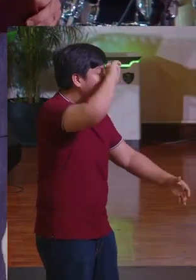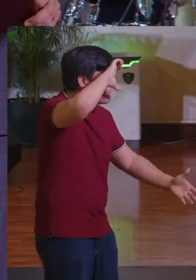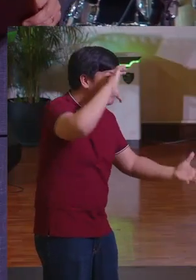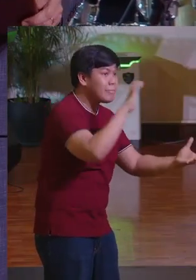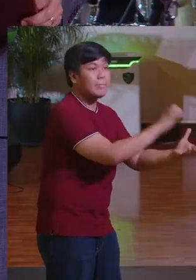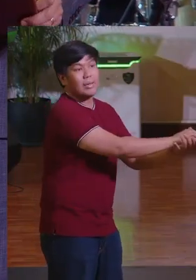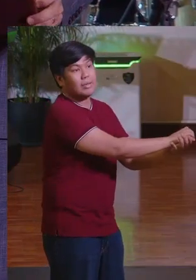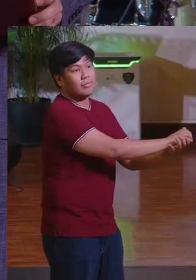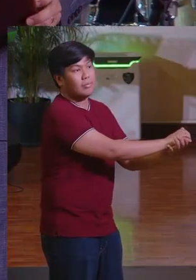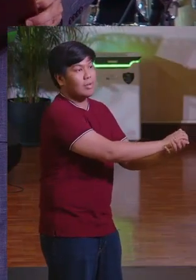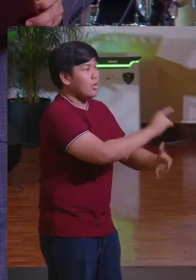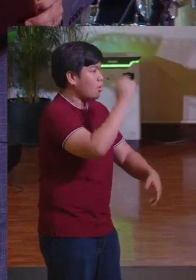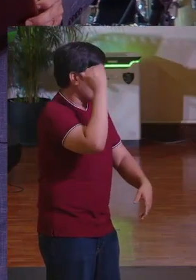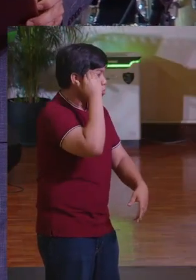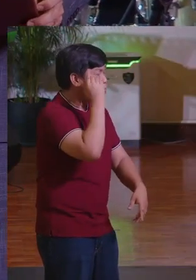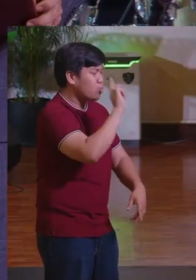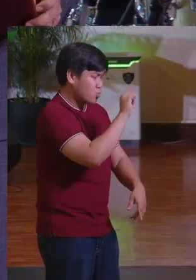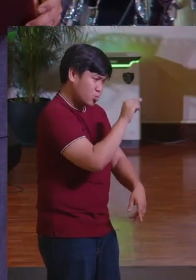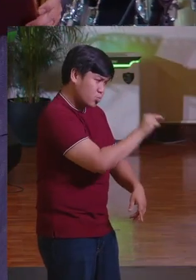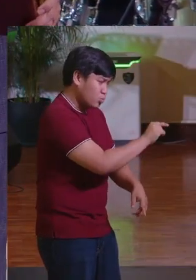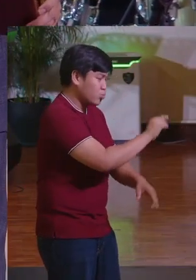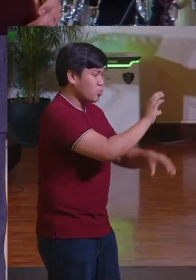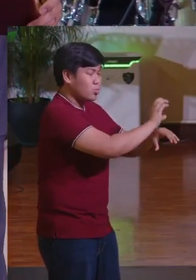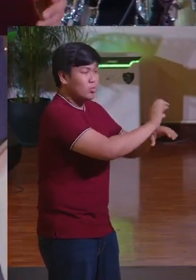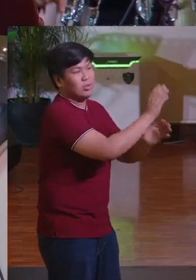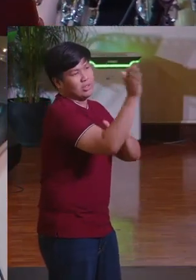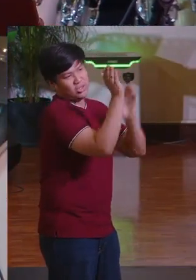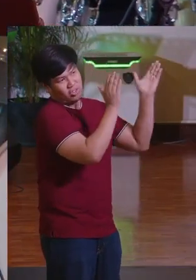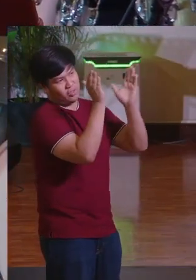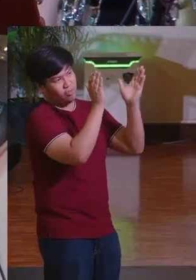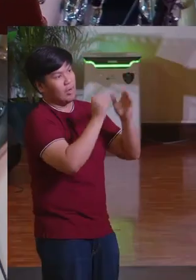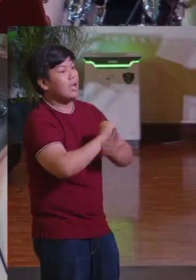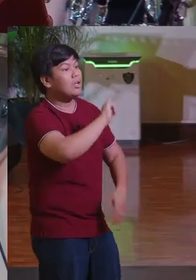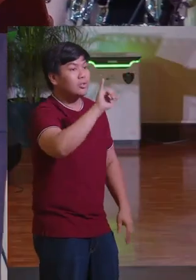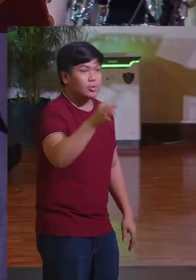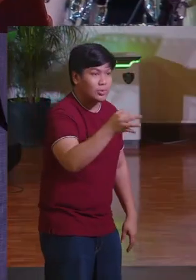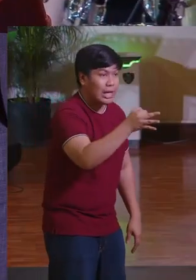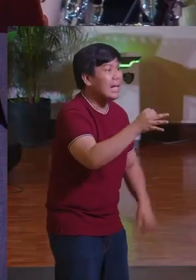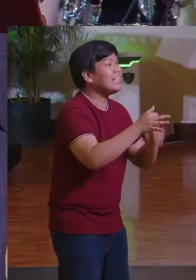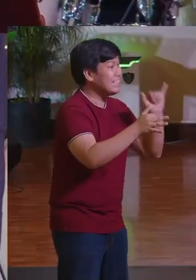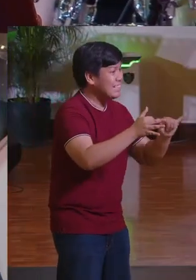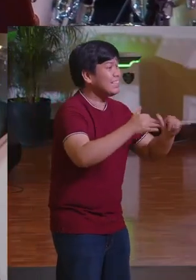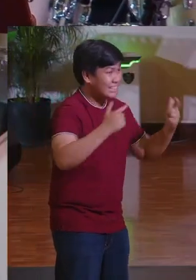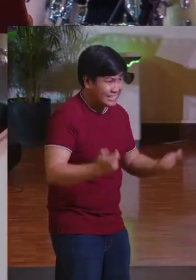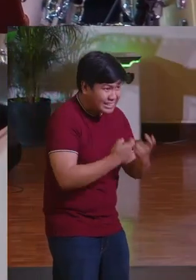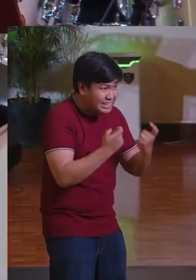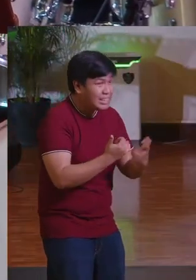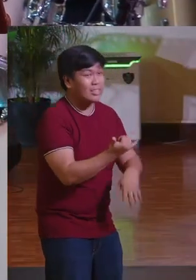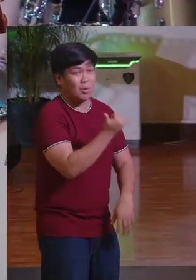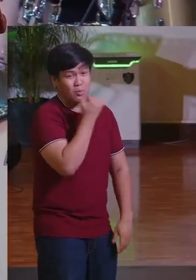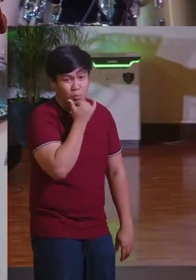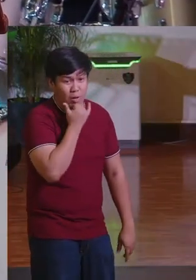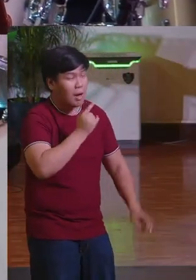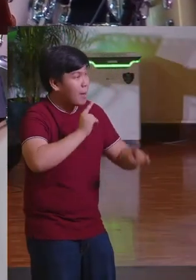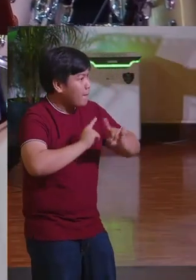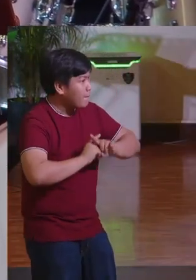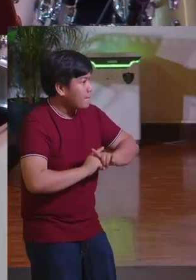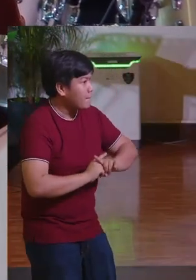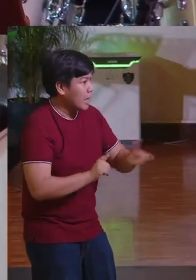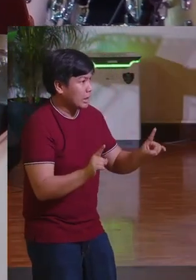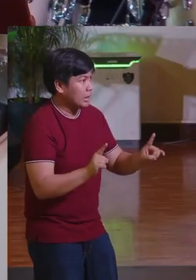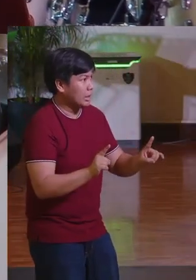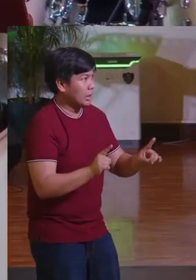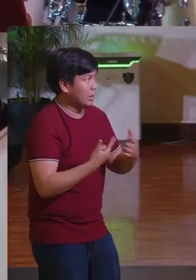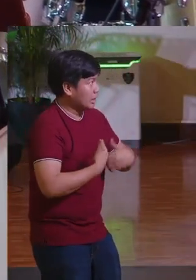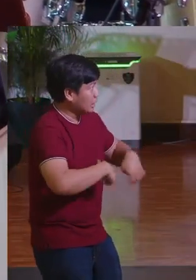which God it serves. Si Jonah po'y nagkasala, nagkamali, ngunit sa punto po